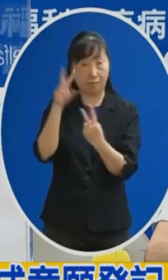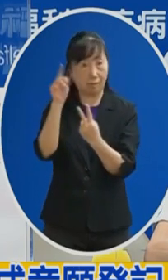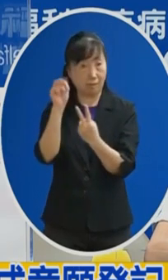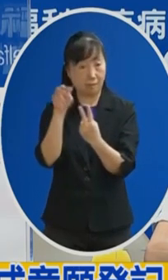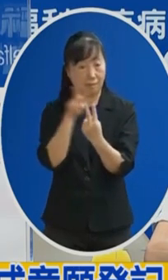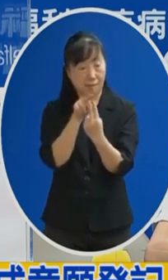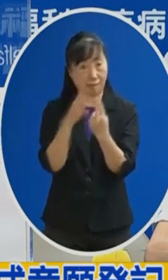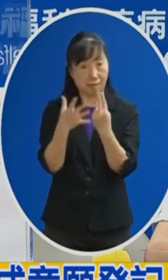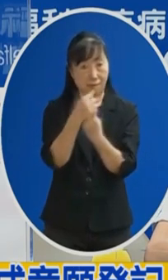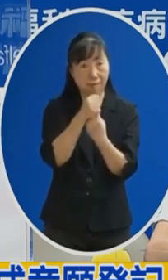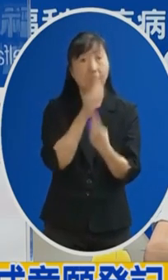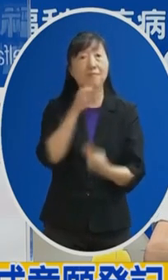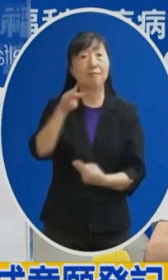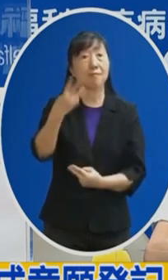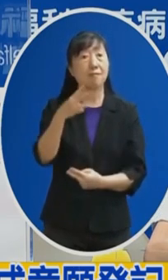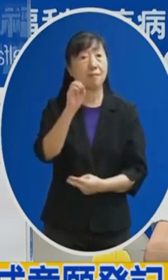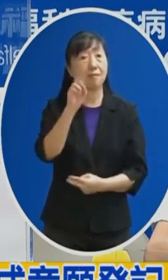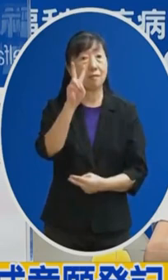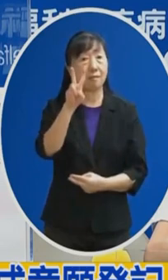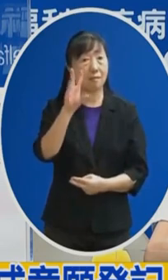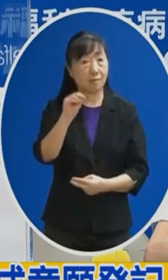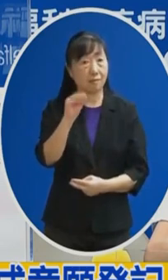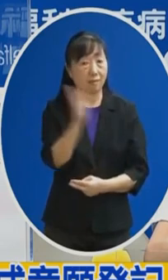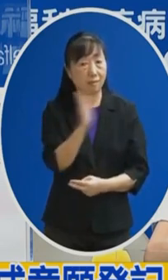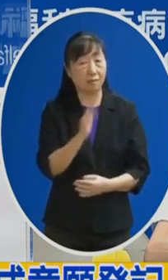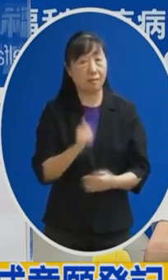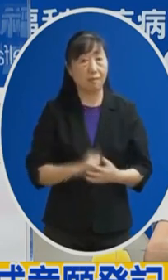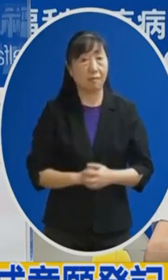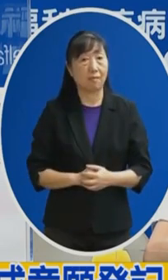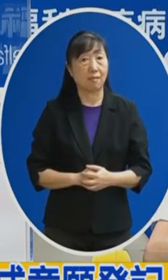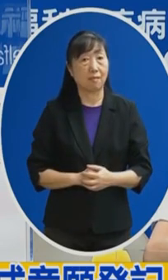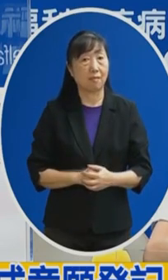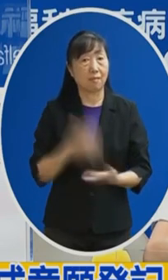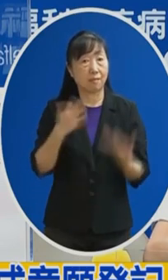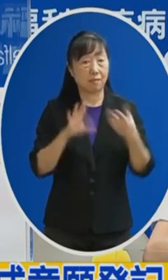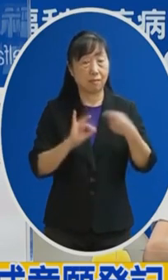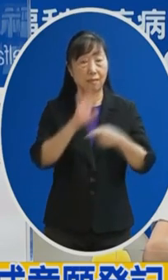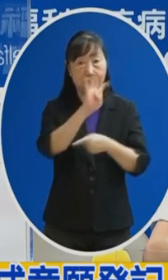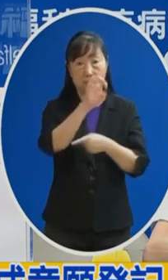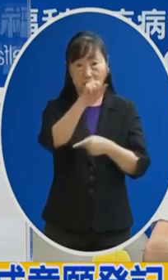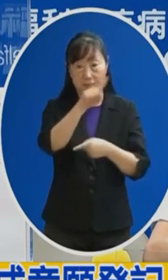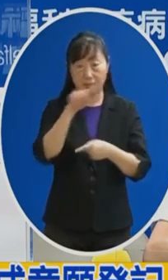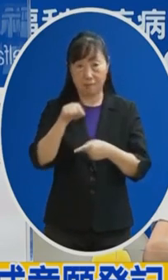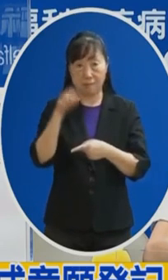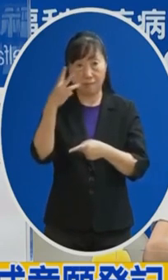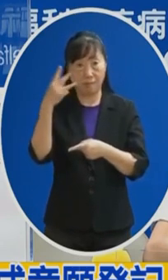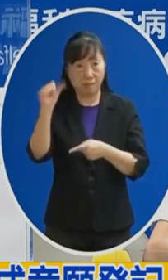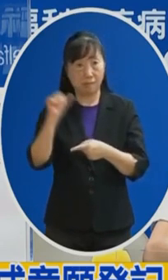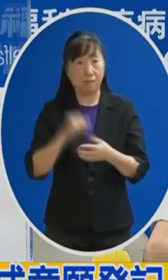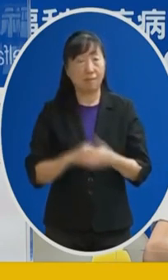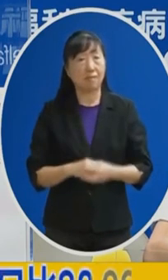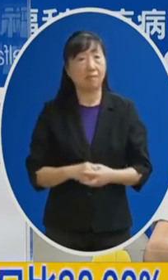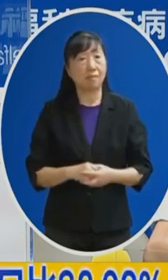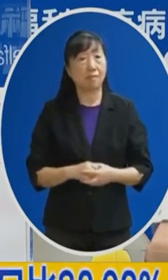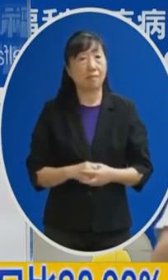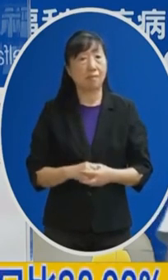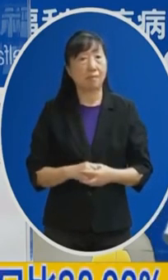有302万左右，那大概在41.35%左右哈。那